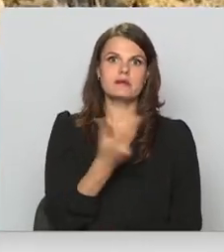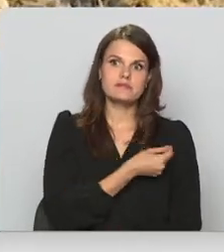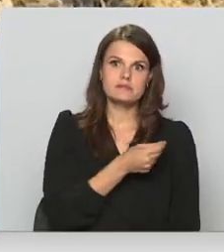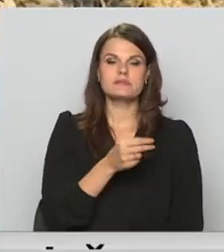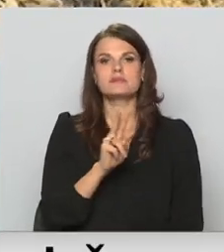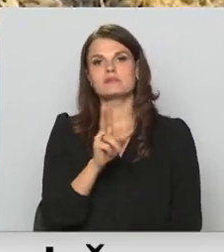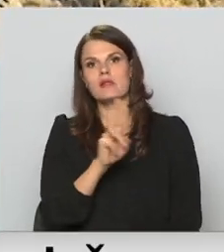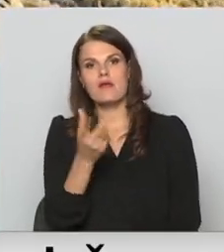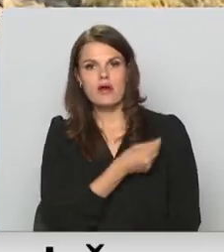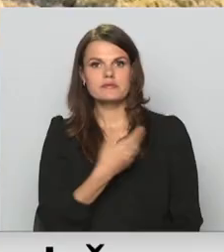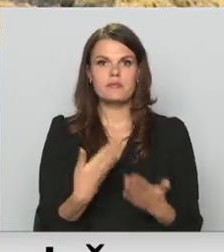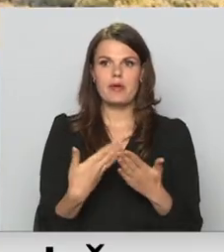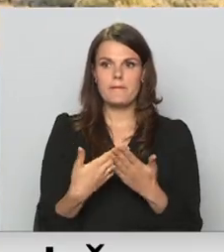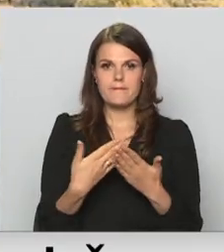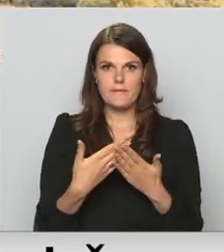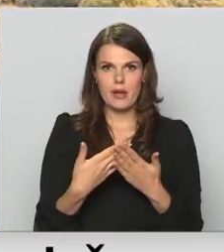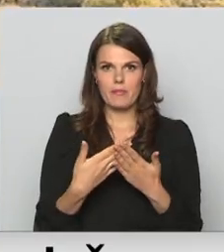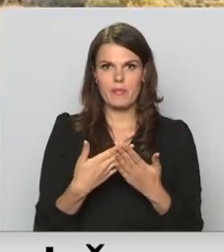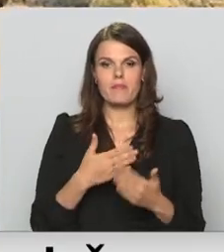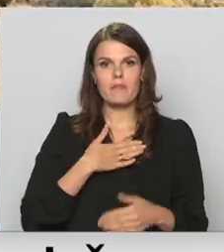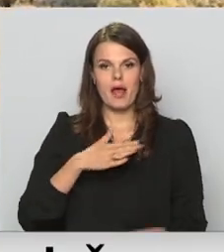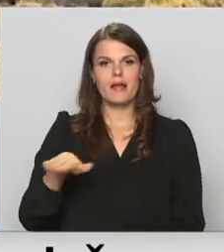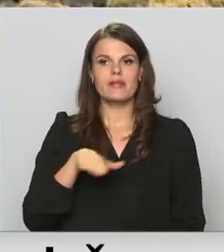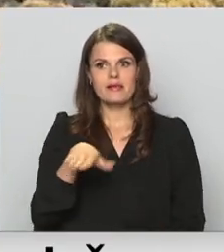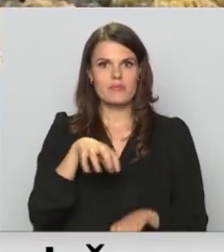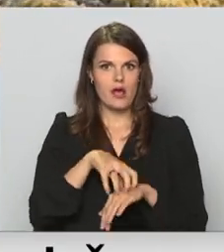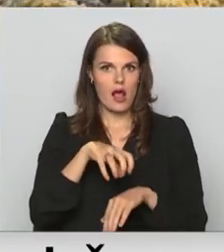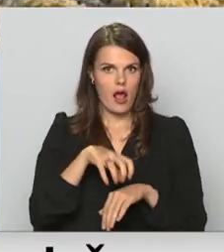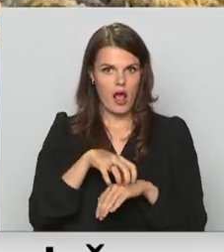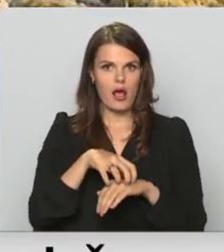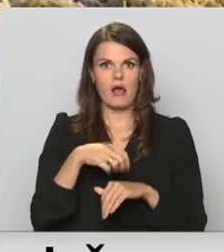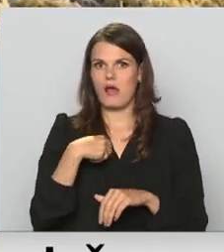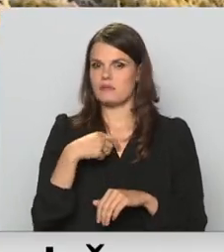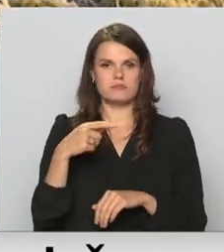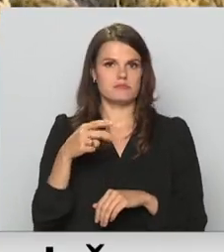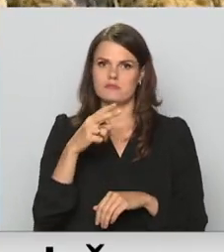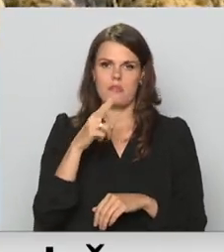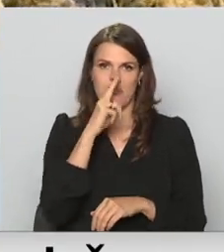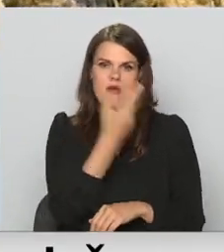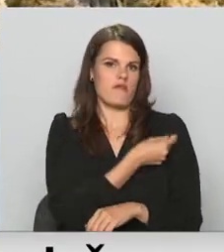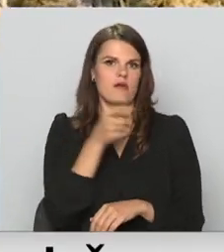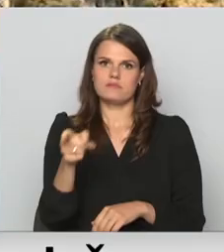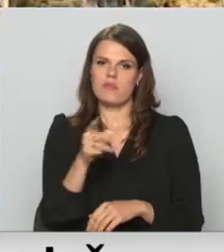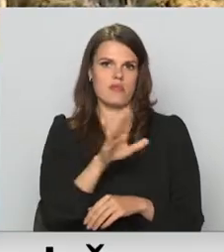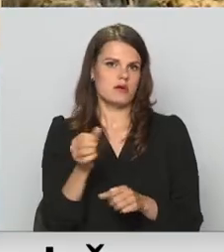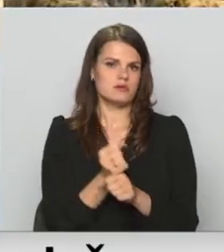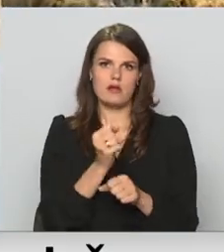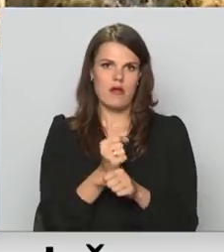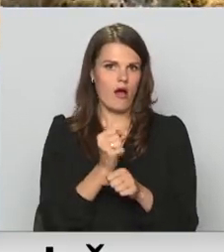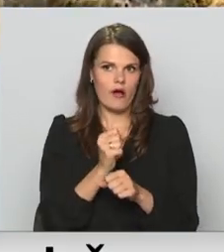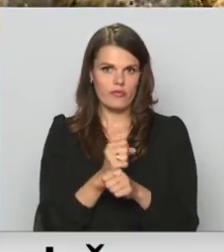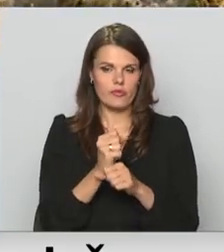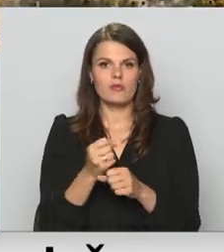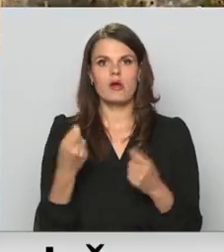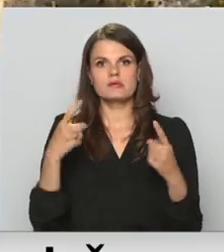nevakcinē. Piemēram, man ģimenes ārsts, es pie viņas nevaru nevakcinē.